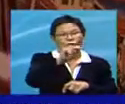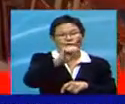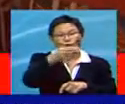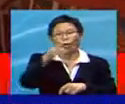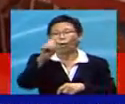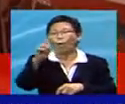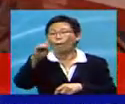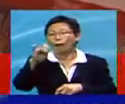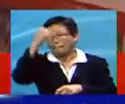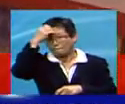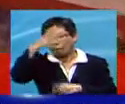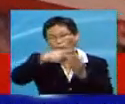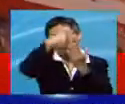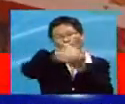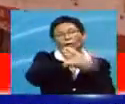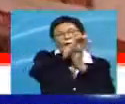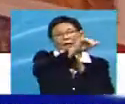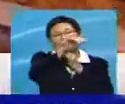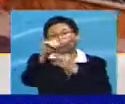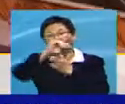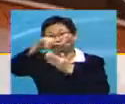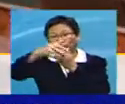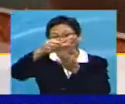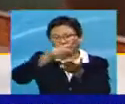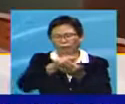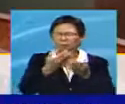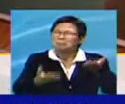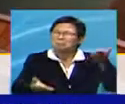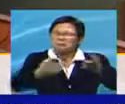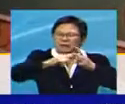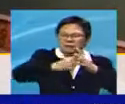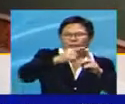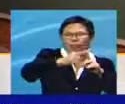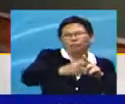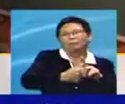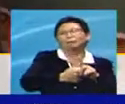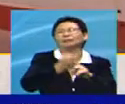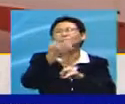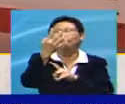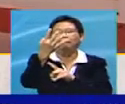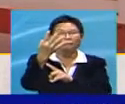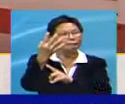memberitahu projek bernilai r66 juta itu dijangka bermula bulan